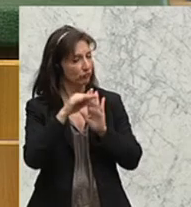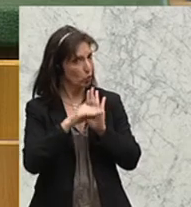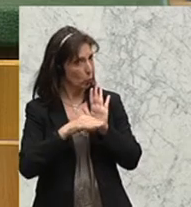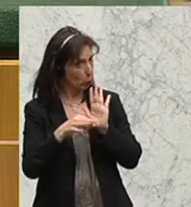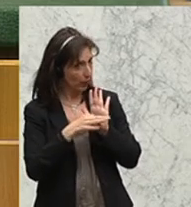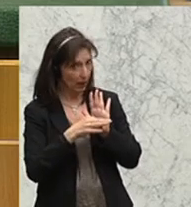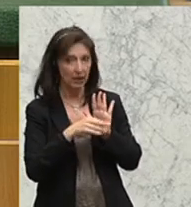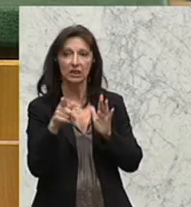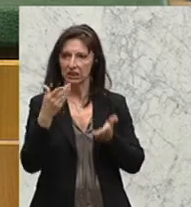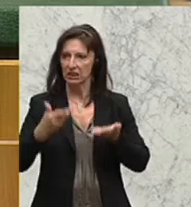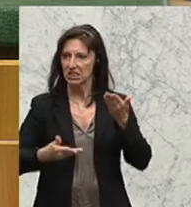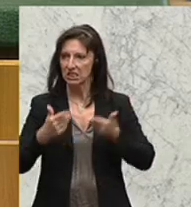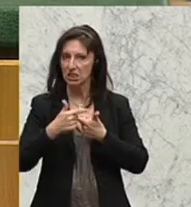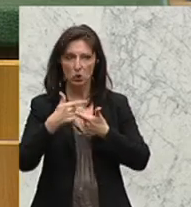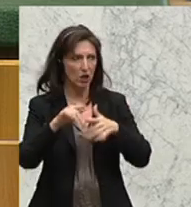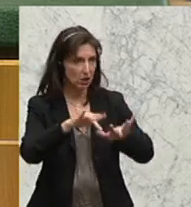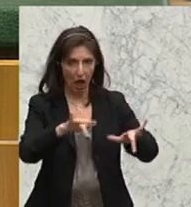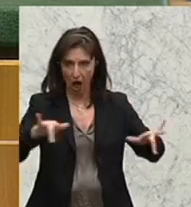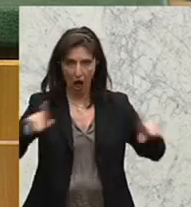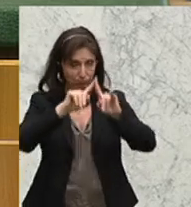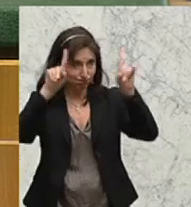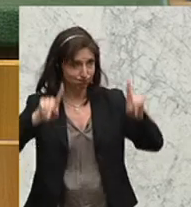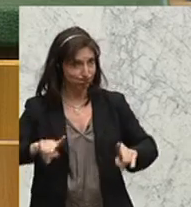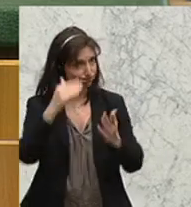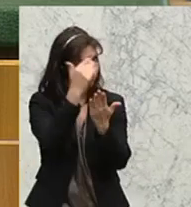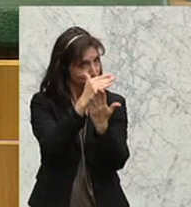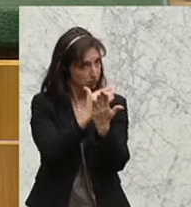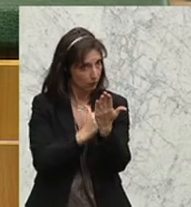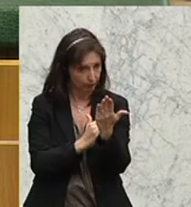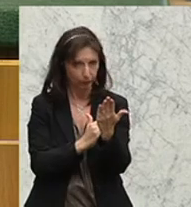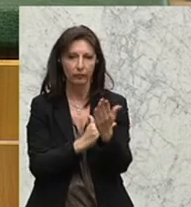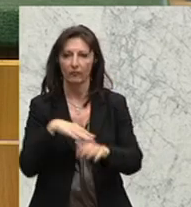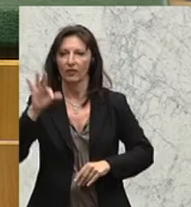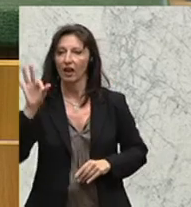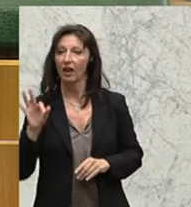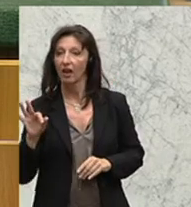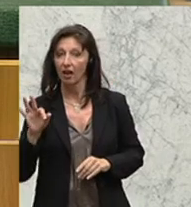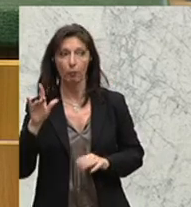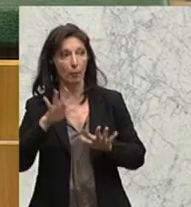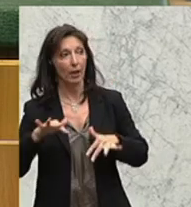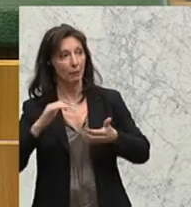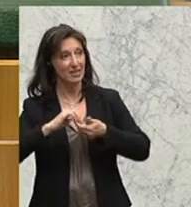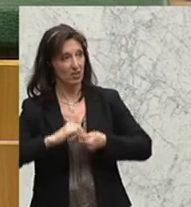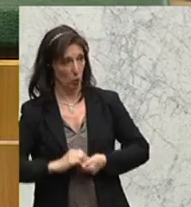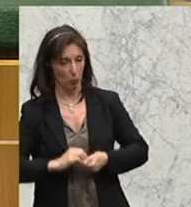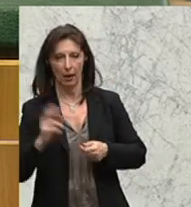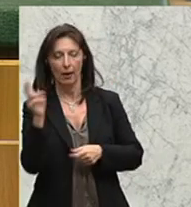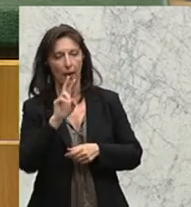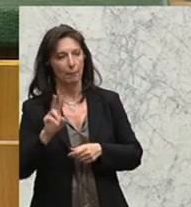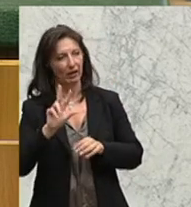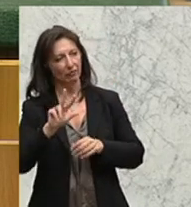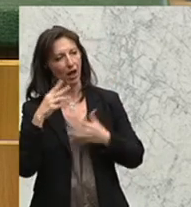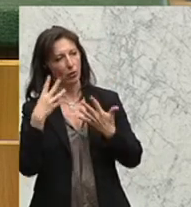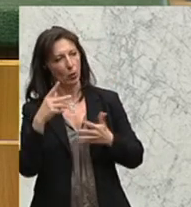die im Sitzungssaal verteilte Mitteilung. Der Freiheitliche Parlamentsclub hat gemäß §